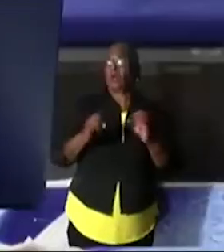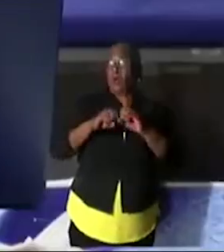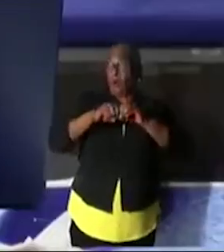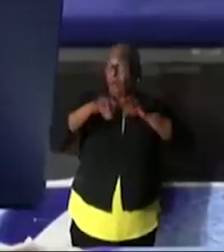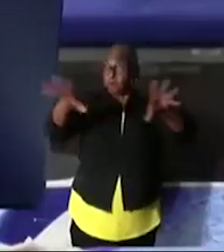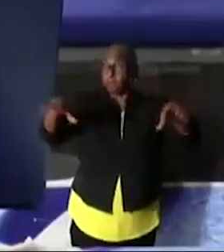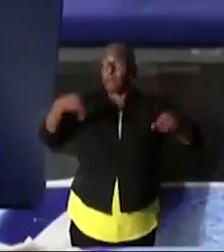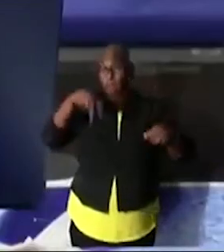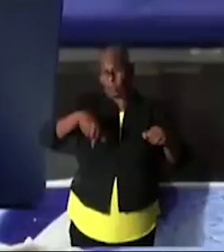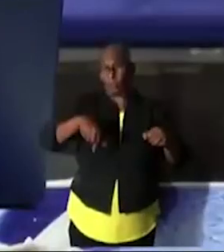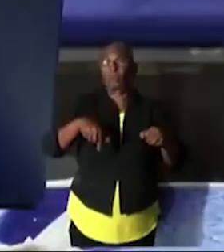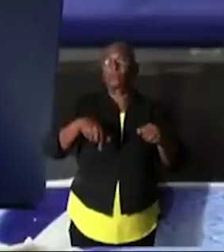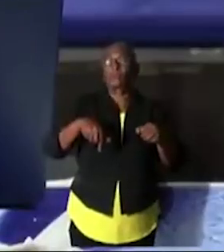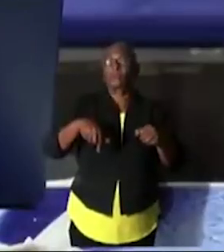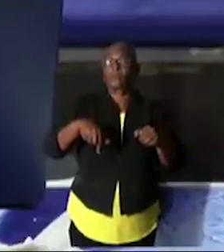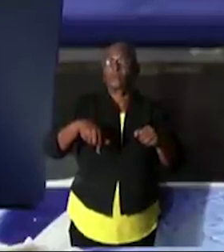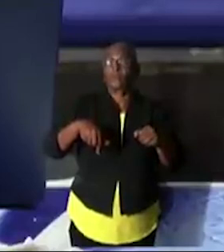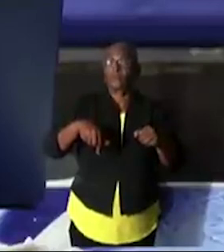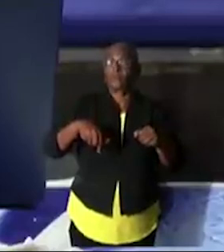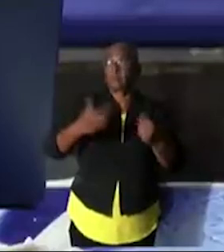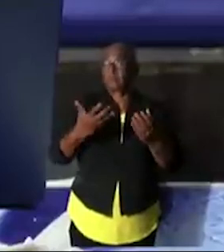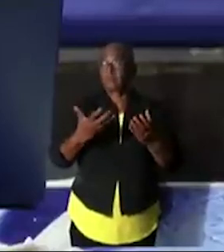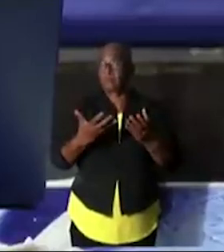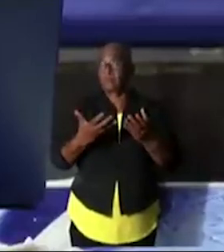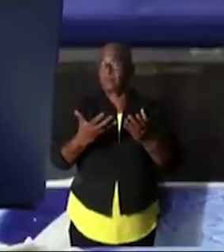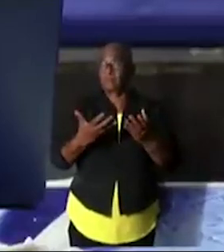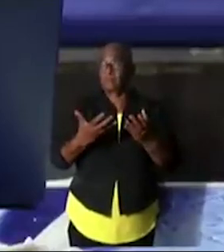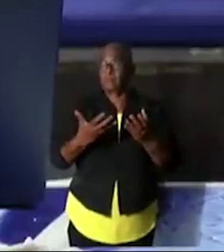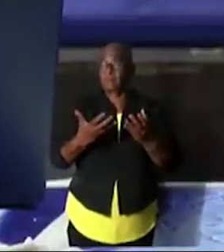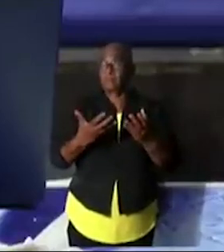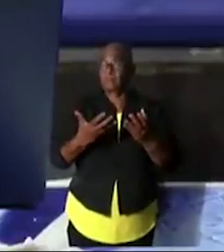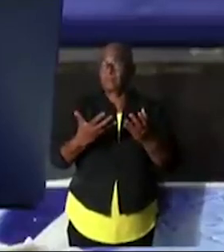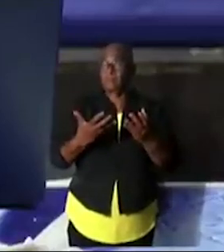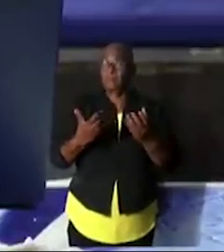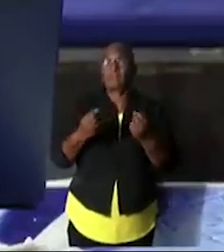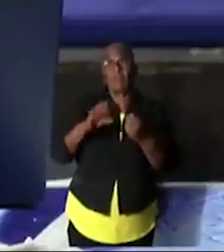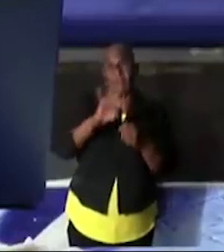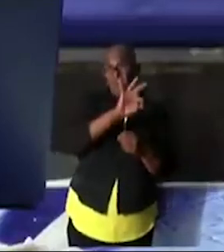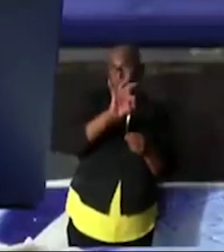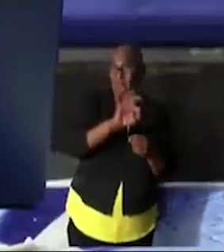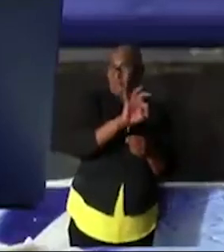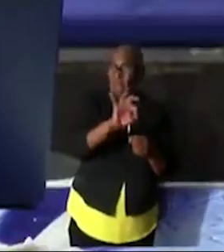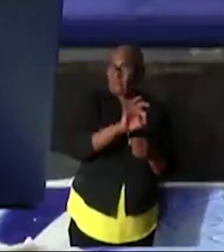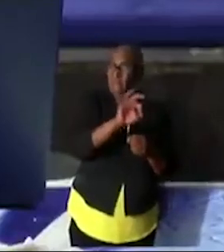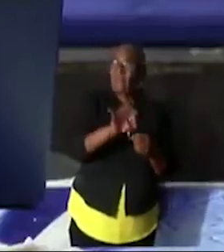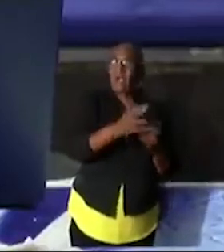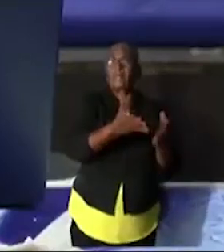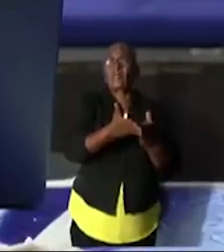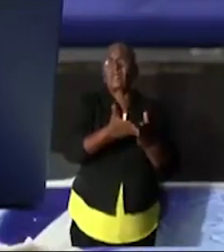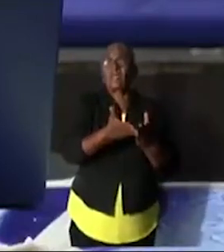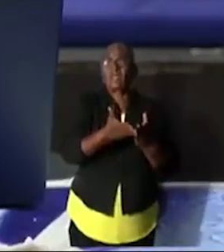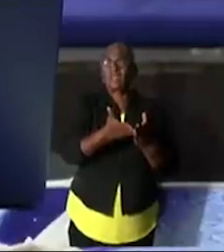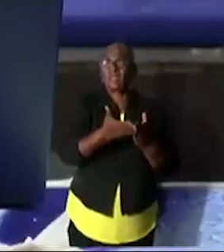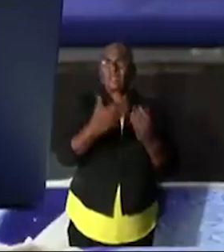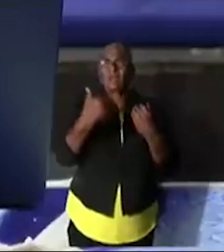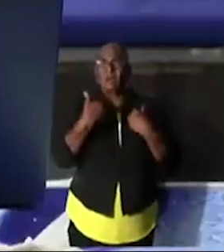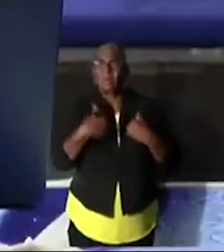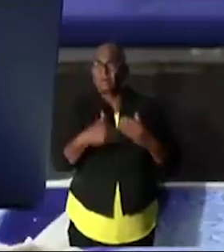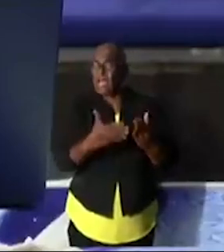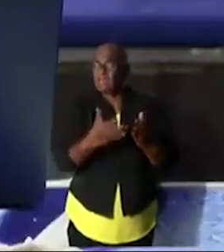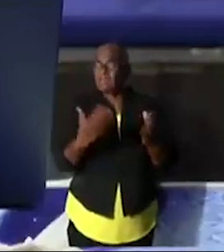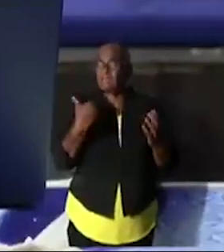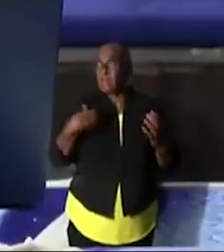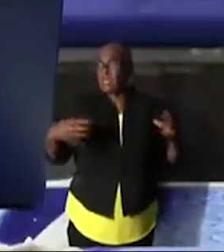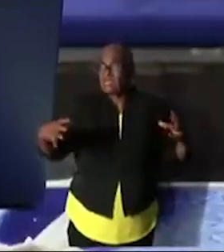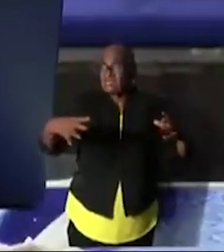daar. En eigenlijk is het meer gebonden aan families. En wat we altijd zeggen dat mensen, als ze bij